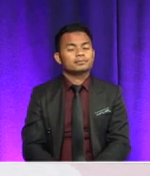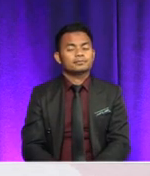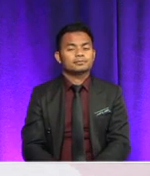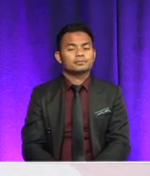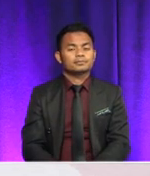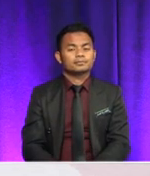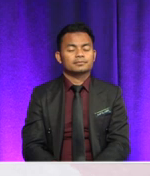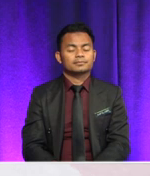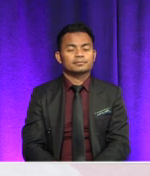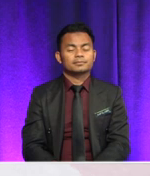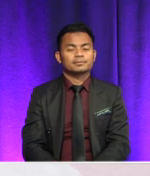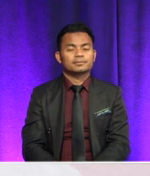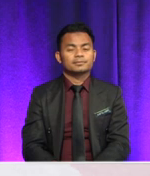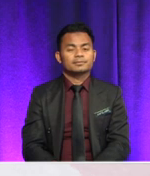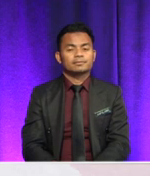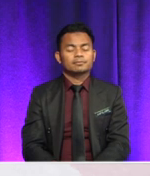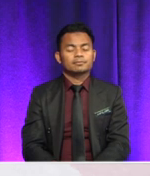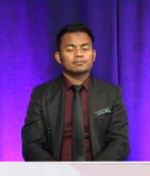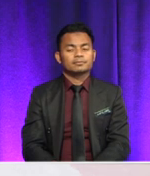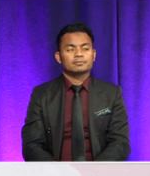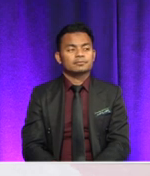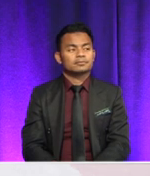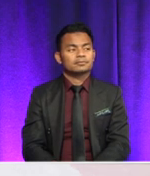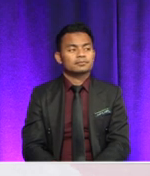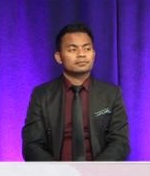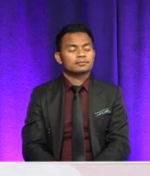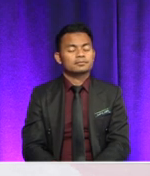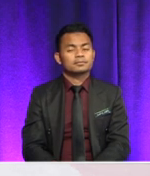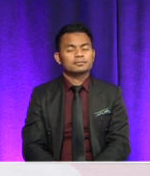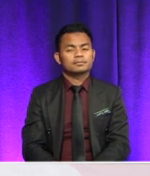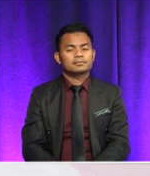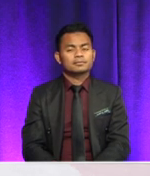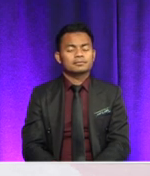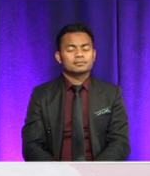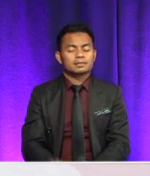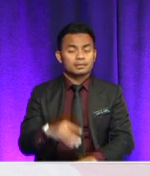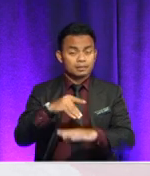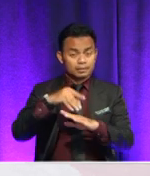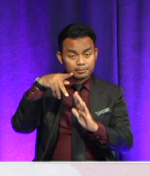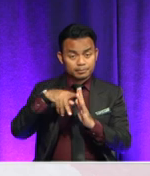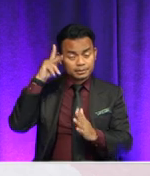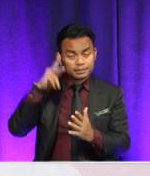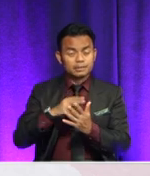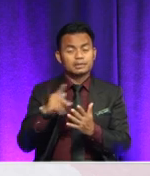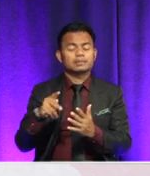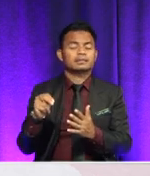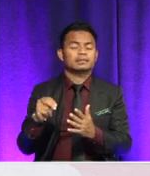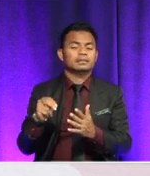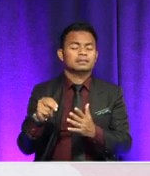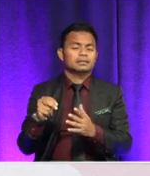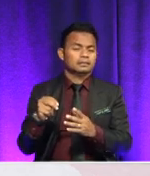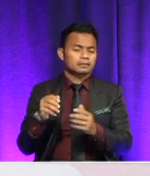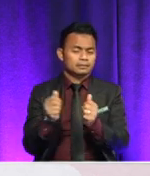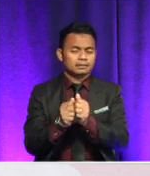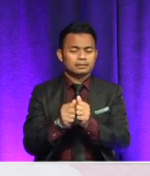bunga hari ini tanaman genap diperkenalkan di Malaysia dengan cara penyelidikan dan